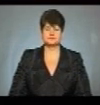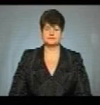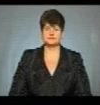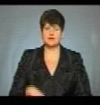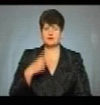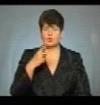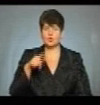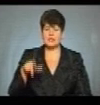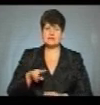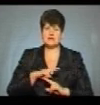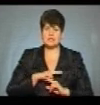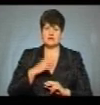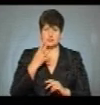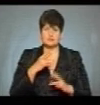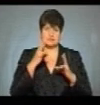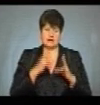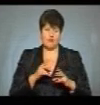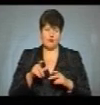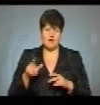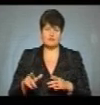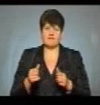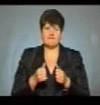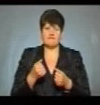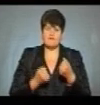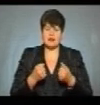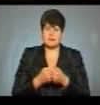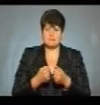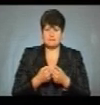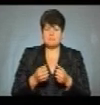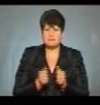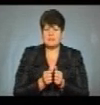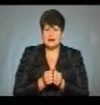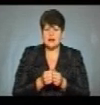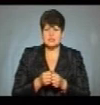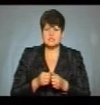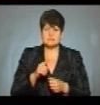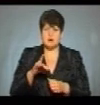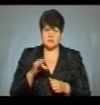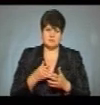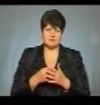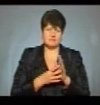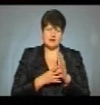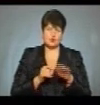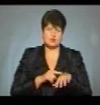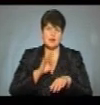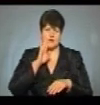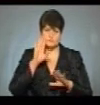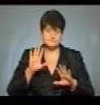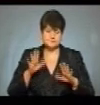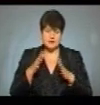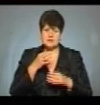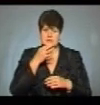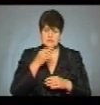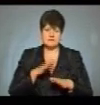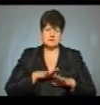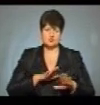Двоє людей загинули та четверо травмувалися в аварії поблизу Збаража. Це сталося близько 9 години ранку. Про це повідомив заступник начальника